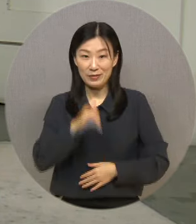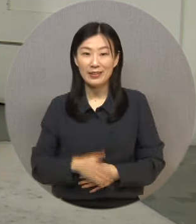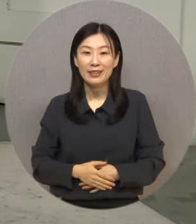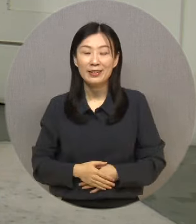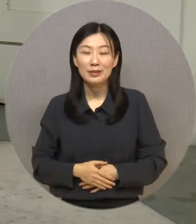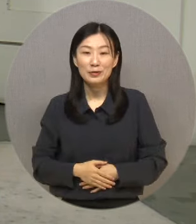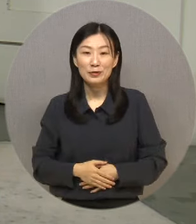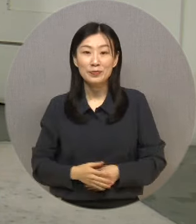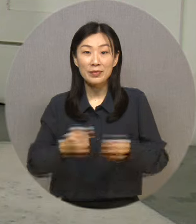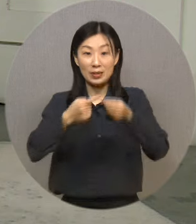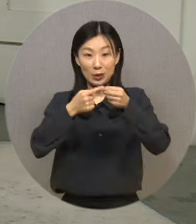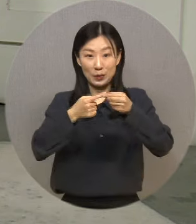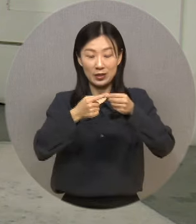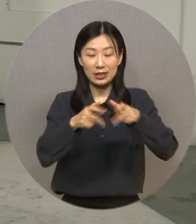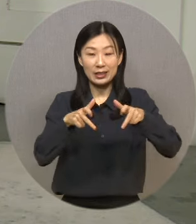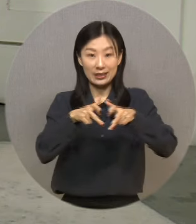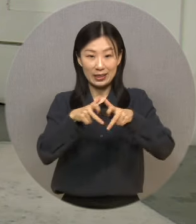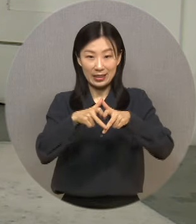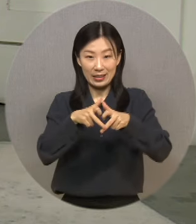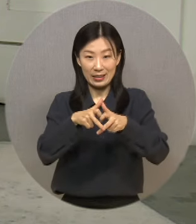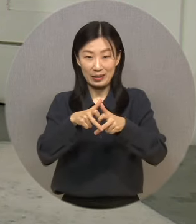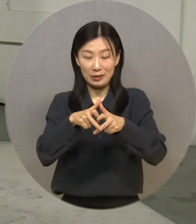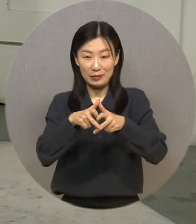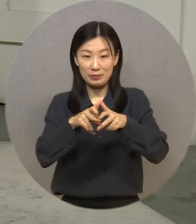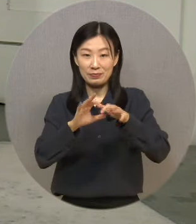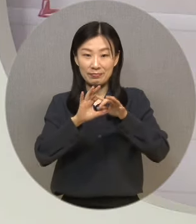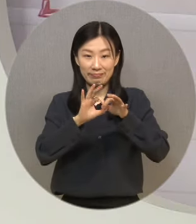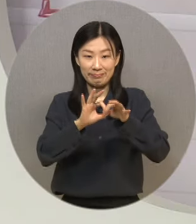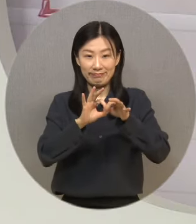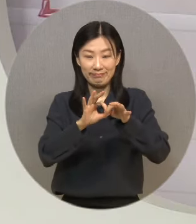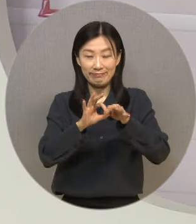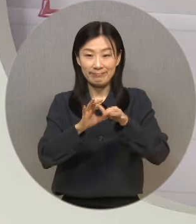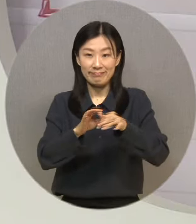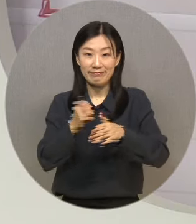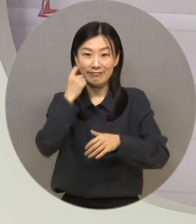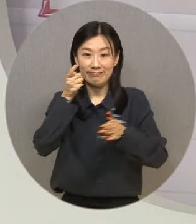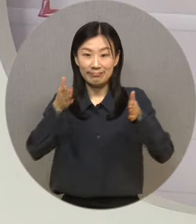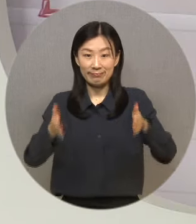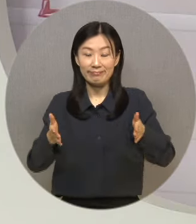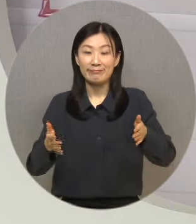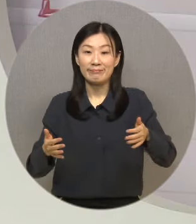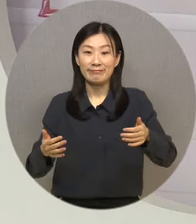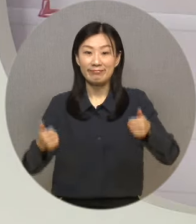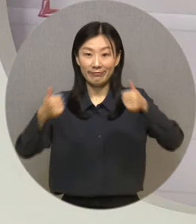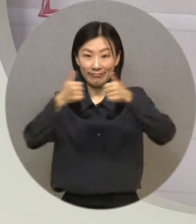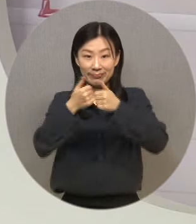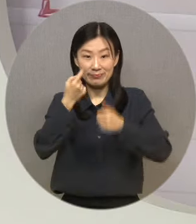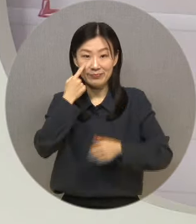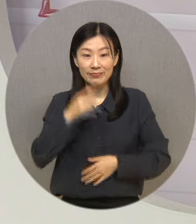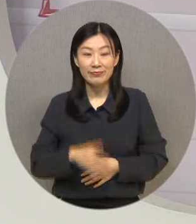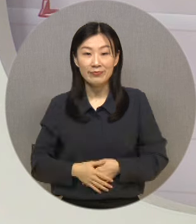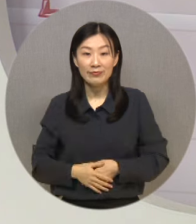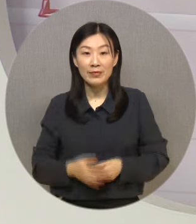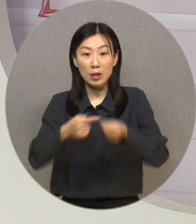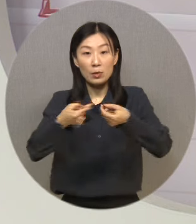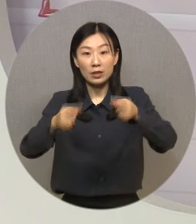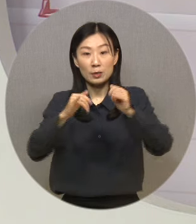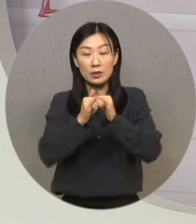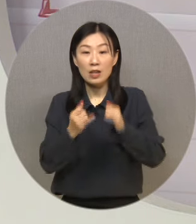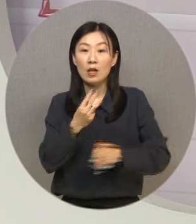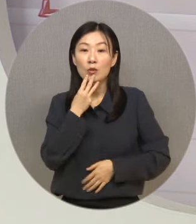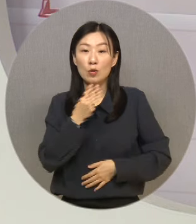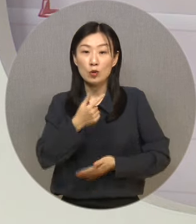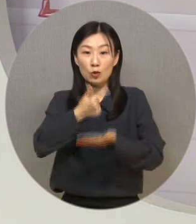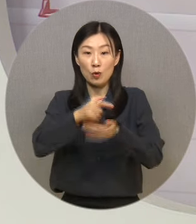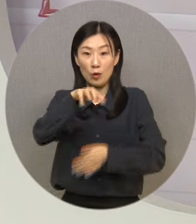먼저 장애인 부문 월간 결선을 시작해 보겠습니다. 첫 번째 참가자는 서울 노원구에서 하시는